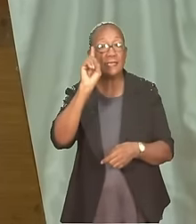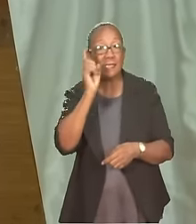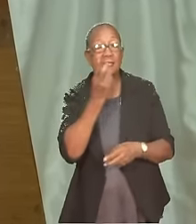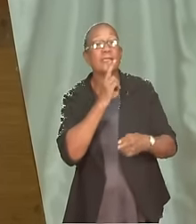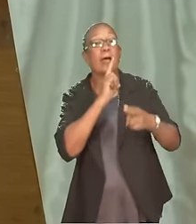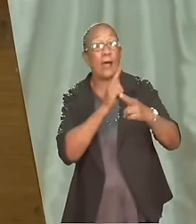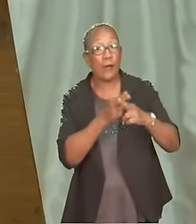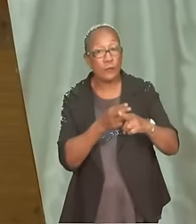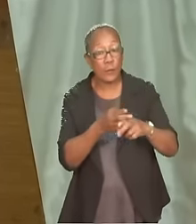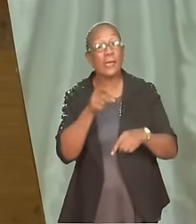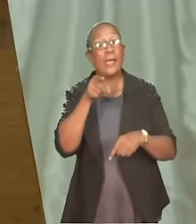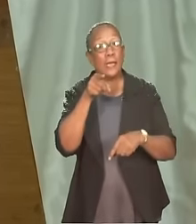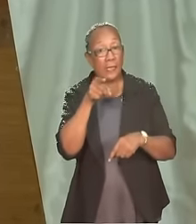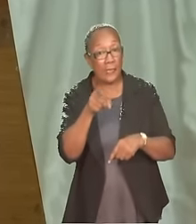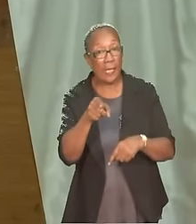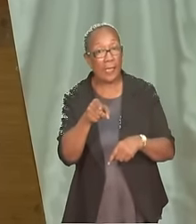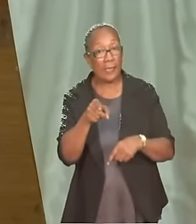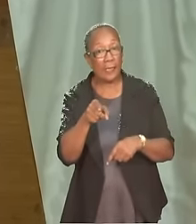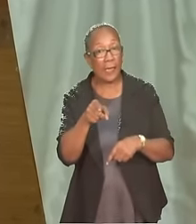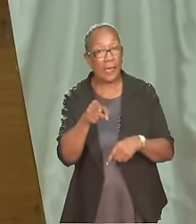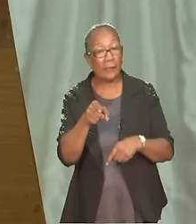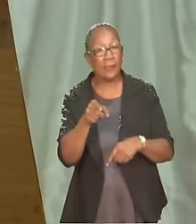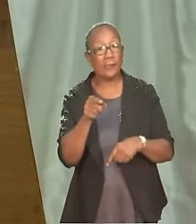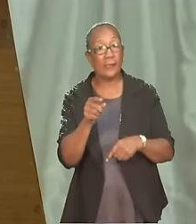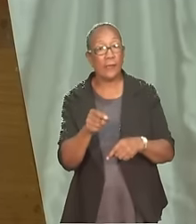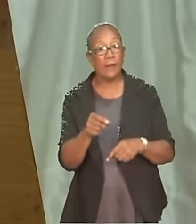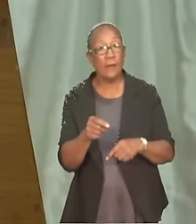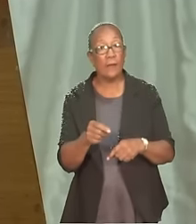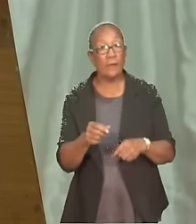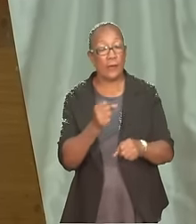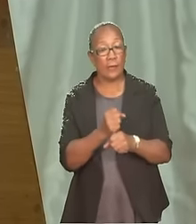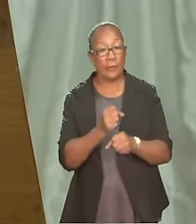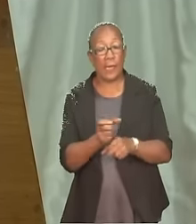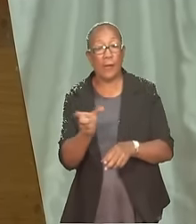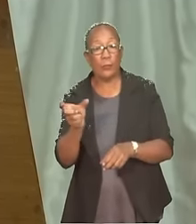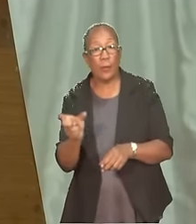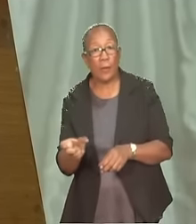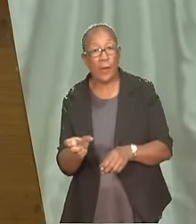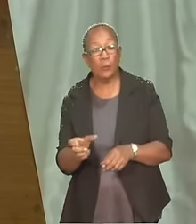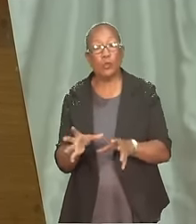U gaat een deel van mijn ambtenaar moeten opvangen in uw investeringsbedrijf.